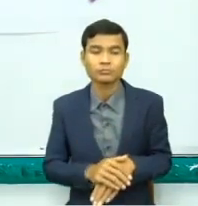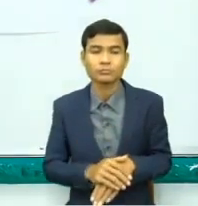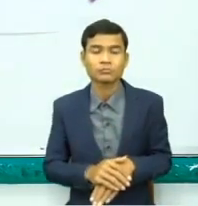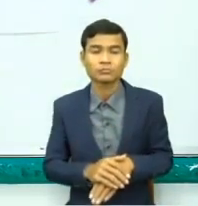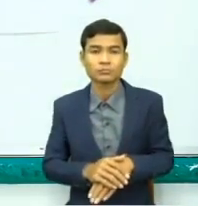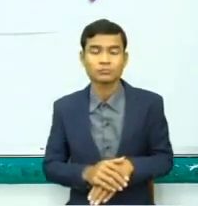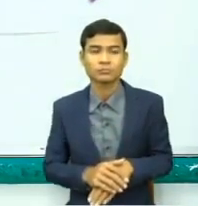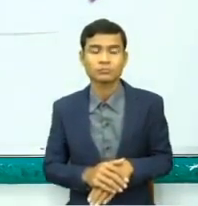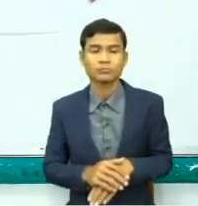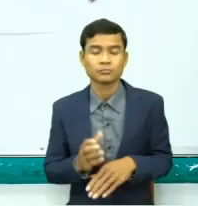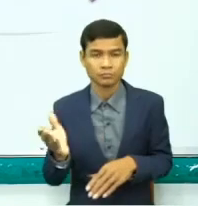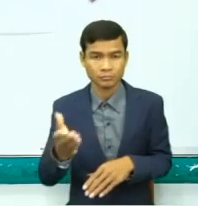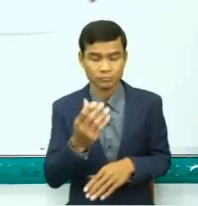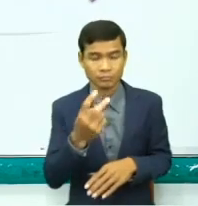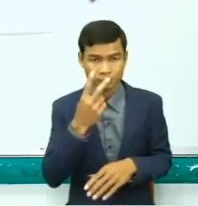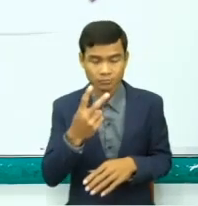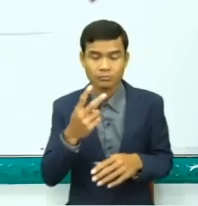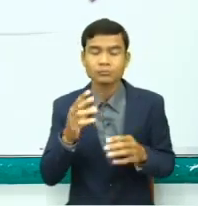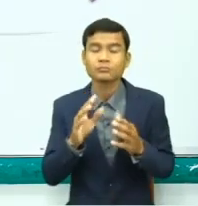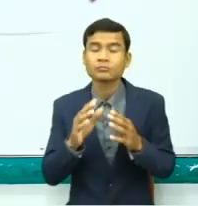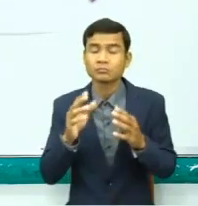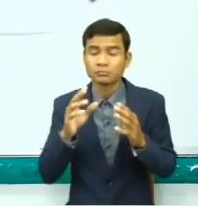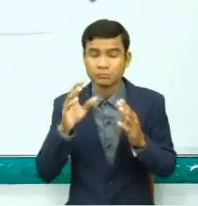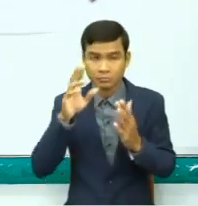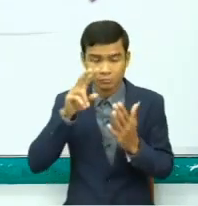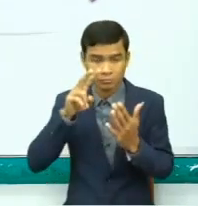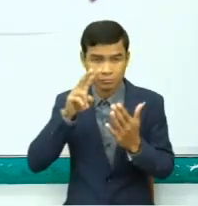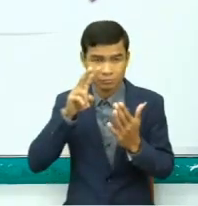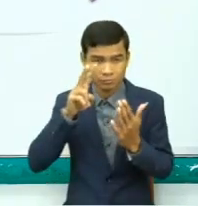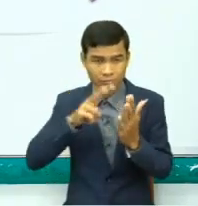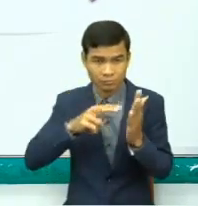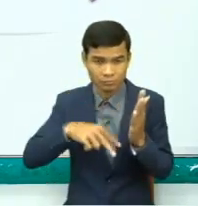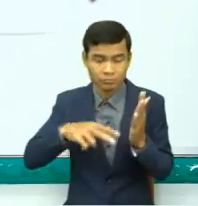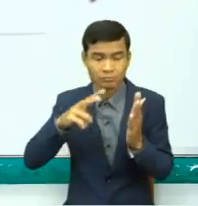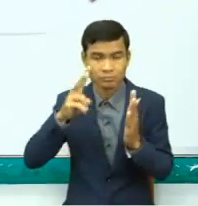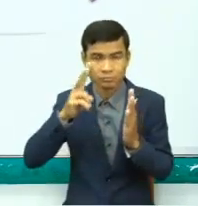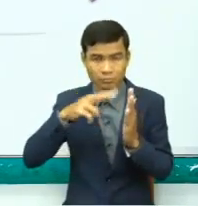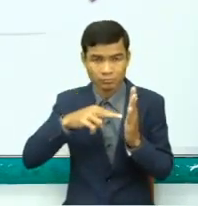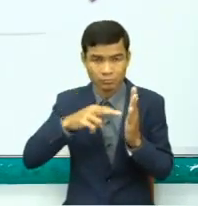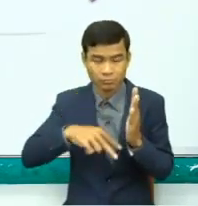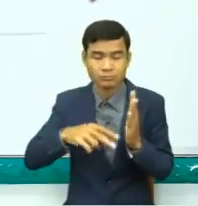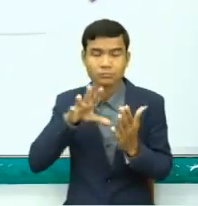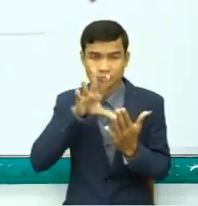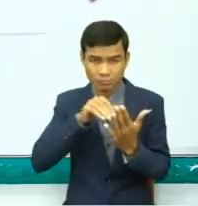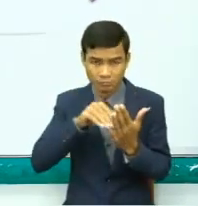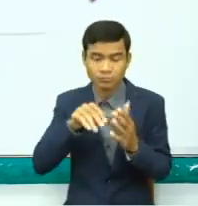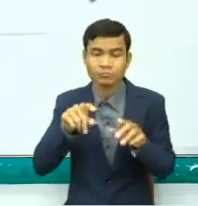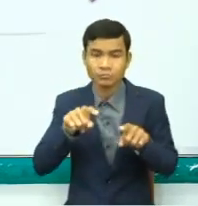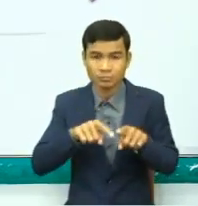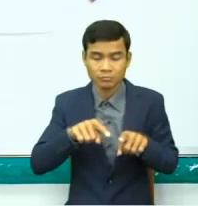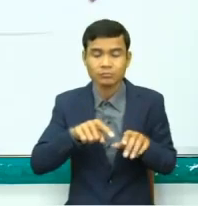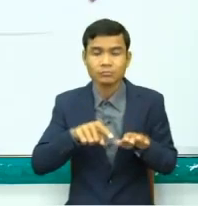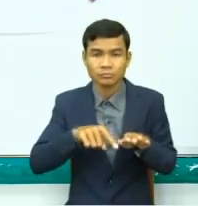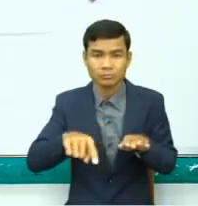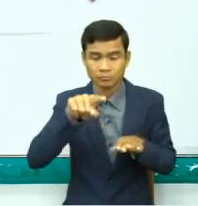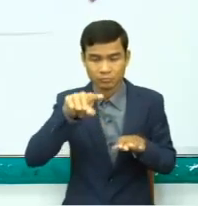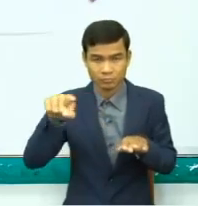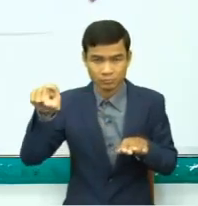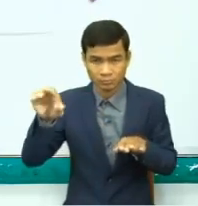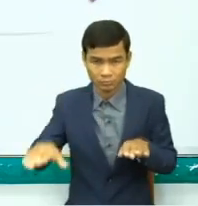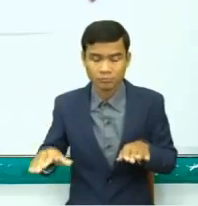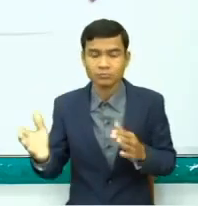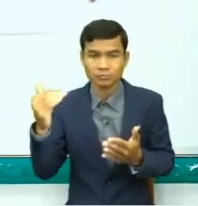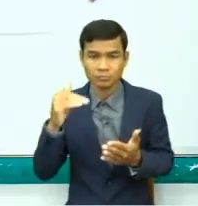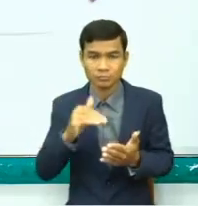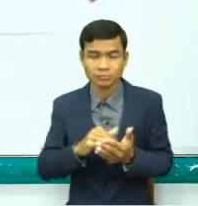con, chà mưa máu ạ tập bọt đài nạc trú. Chà, bật lực đạc hiền ní. Chà, chân con cho ruông sốt,